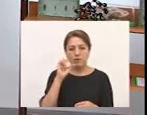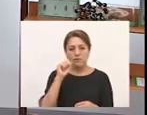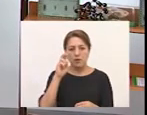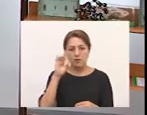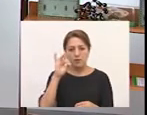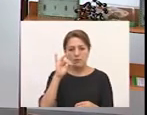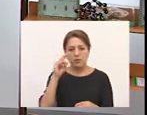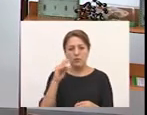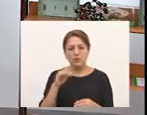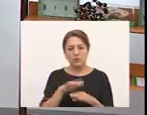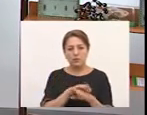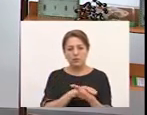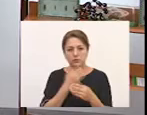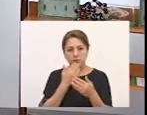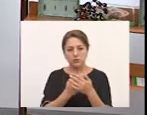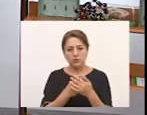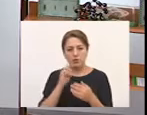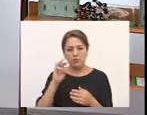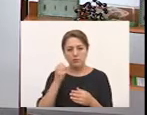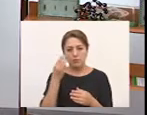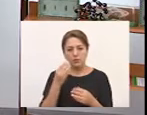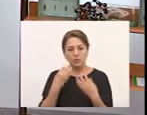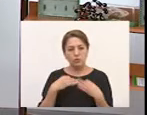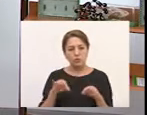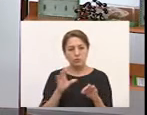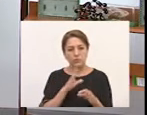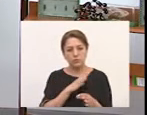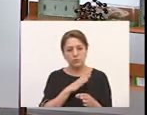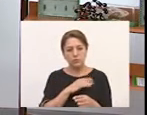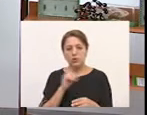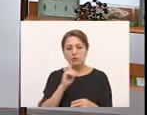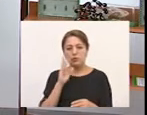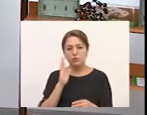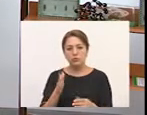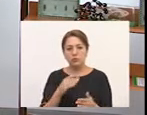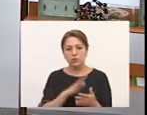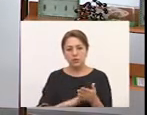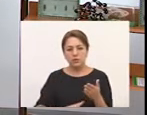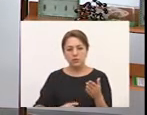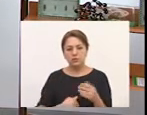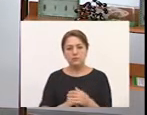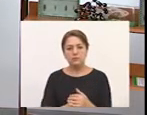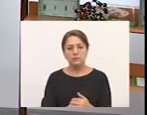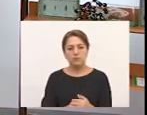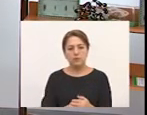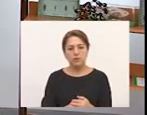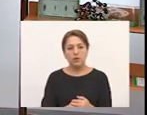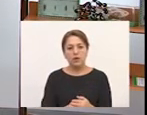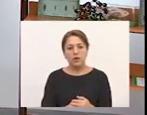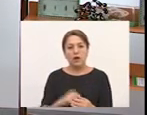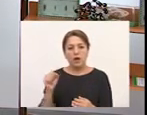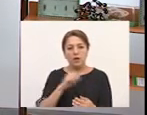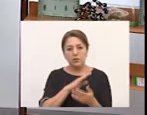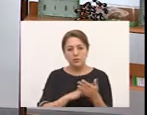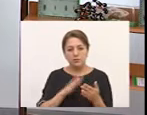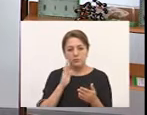прощения. Маша теперь освобождена. Что же будет дальше? А дальше Гринёв